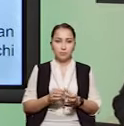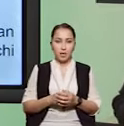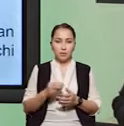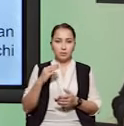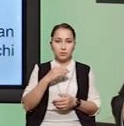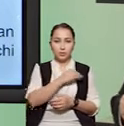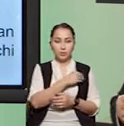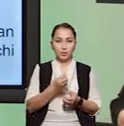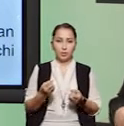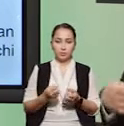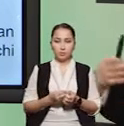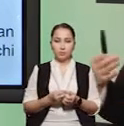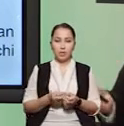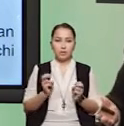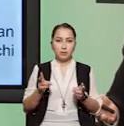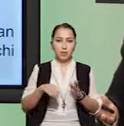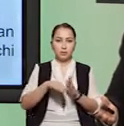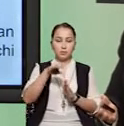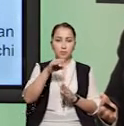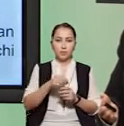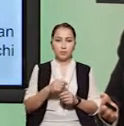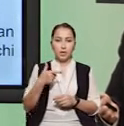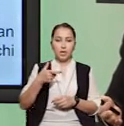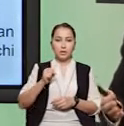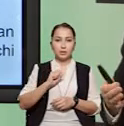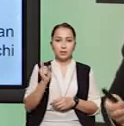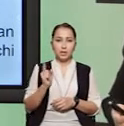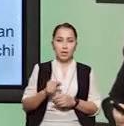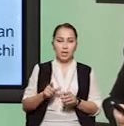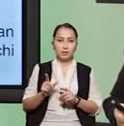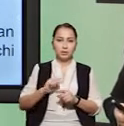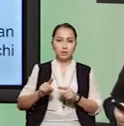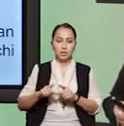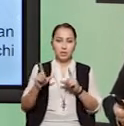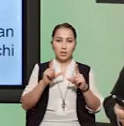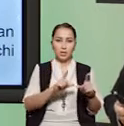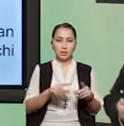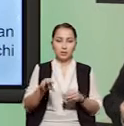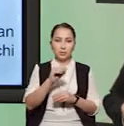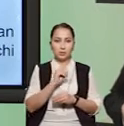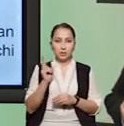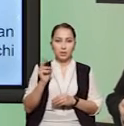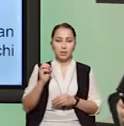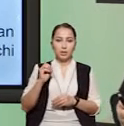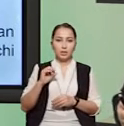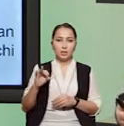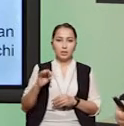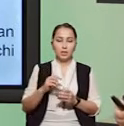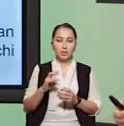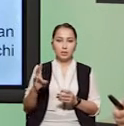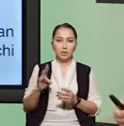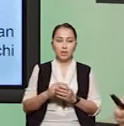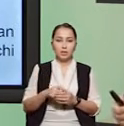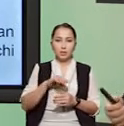Ya'ni temperaturasi qancha yuqori bo'lsa, gaz molekulalari shuncha tez harakat qiladi. Demak, uni kinetik energiyasi ham